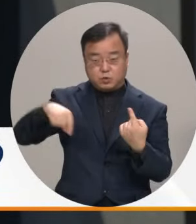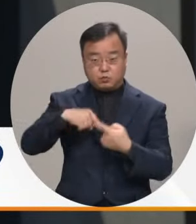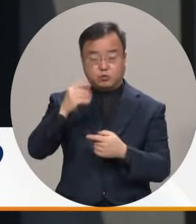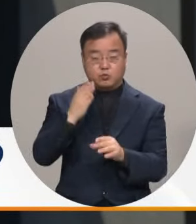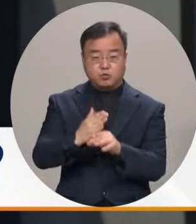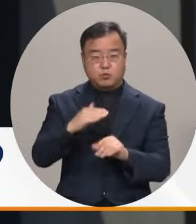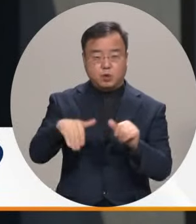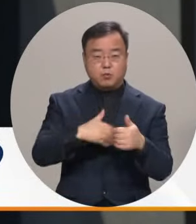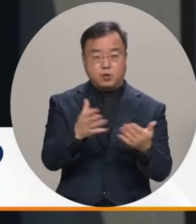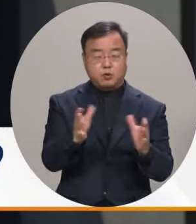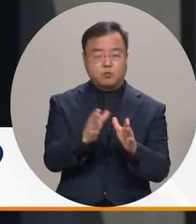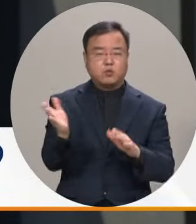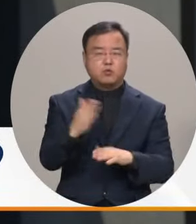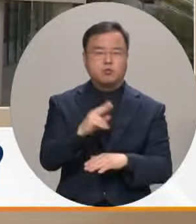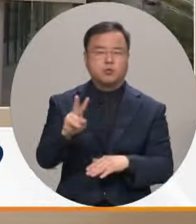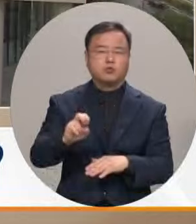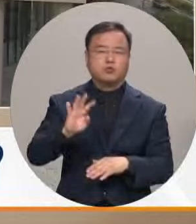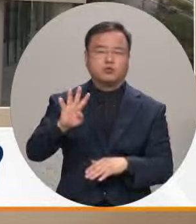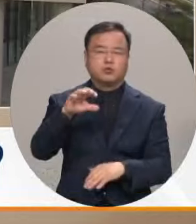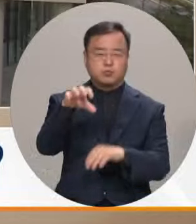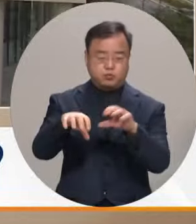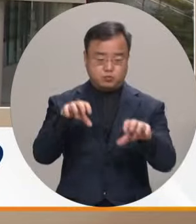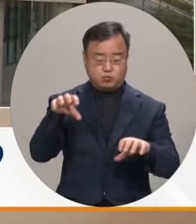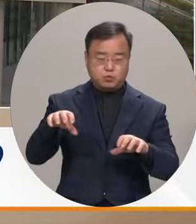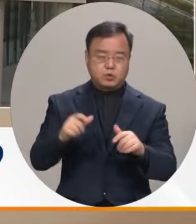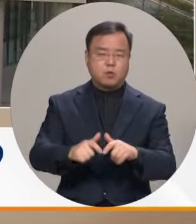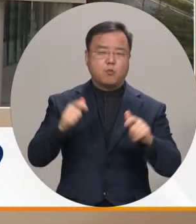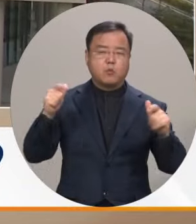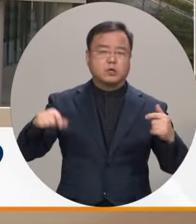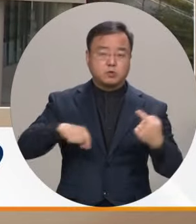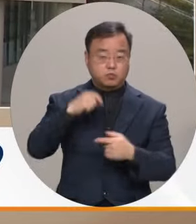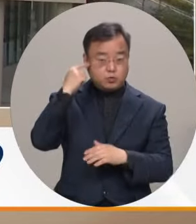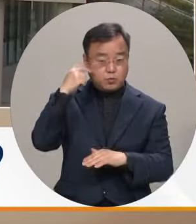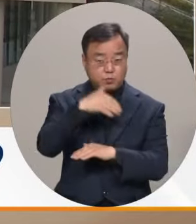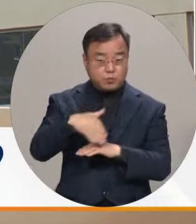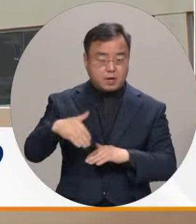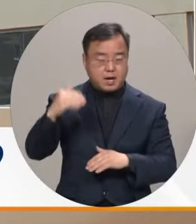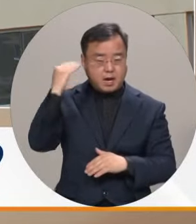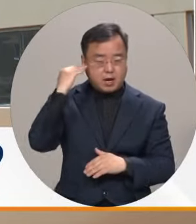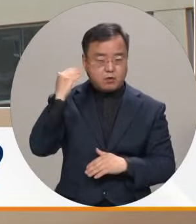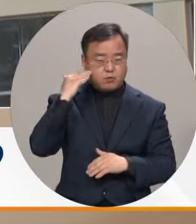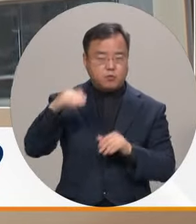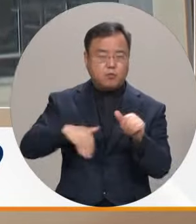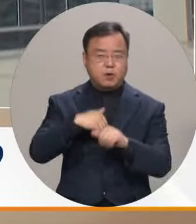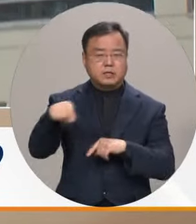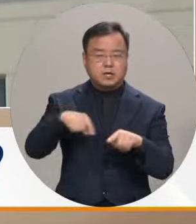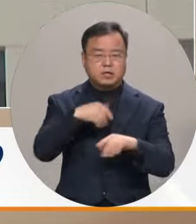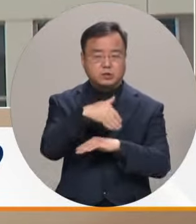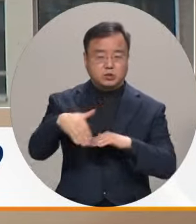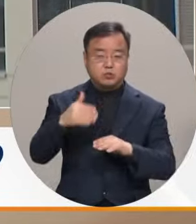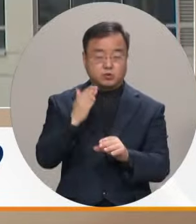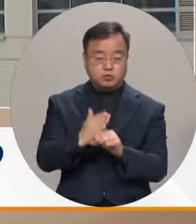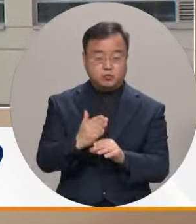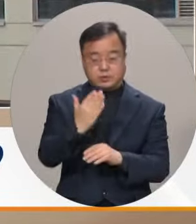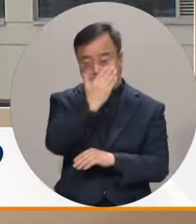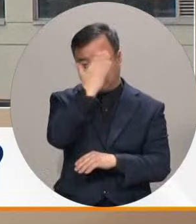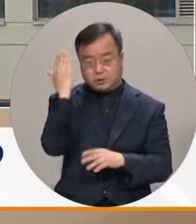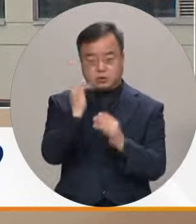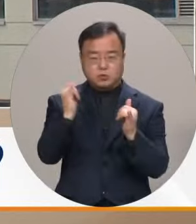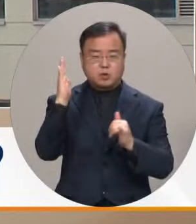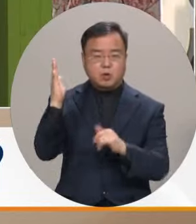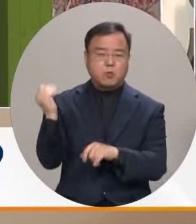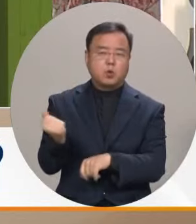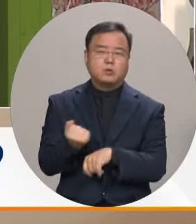포함해서 24개 부처에서 확대 운영하게 되었습니다 우리나라 환경 관련 정책 과정에 청년들의 목소리 전달